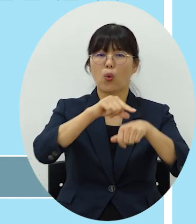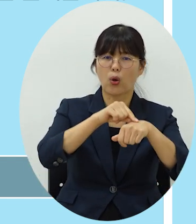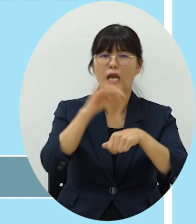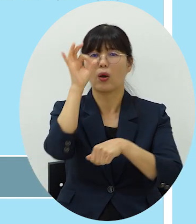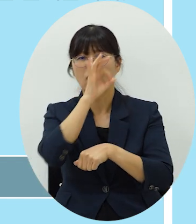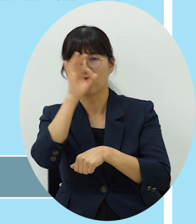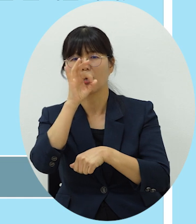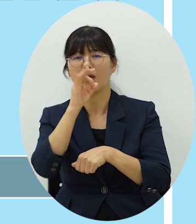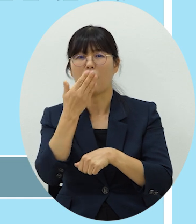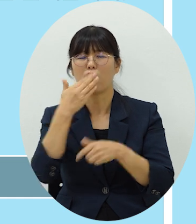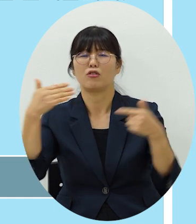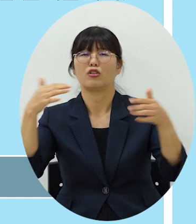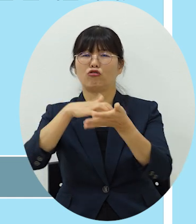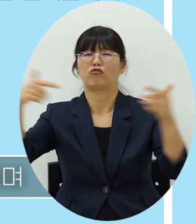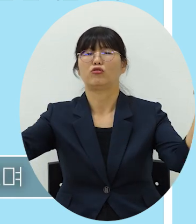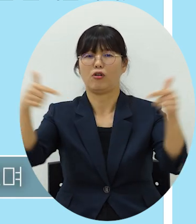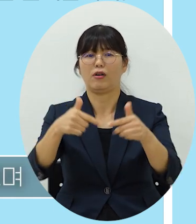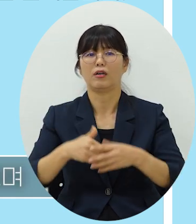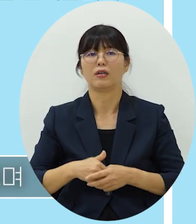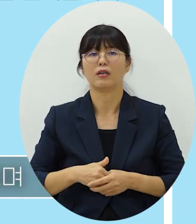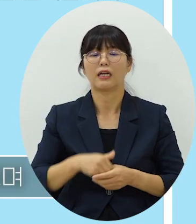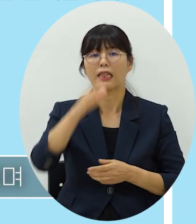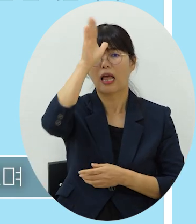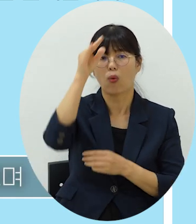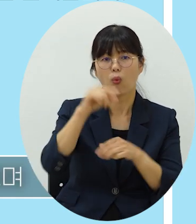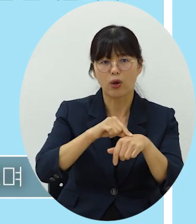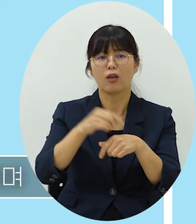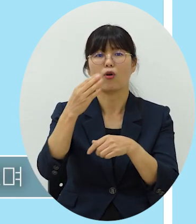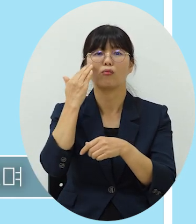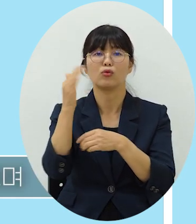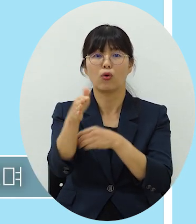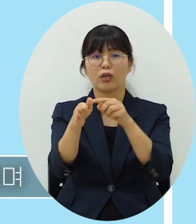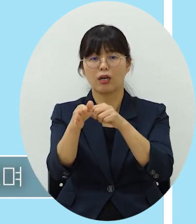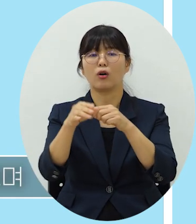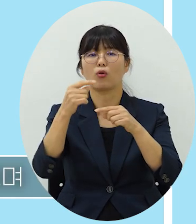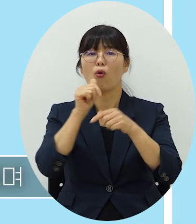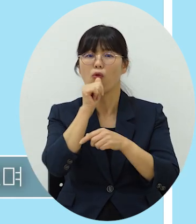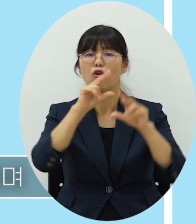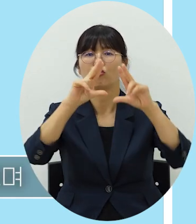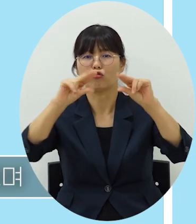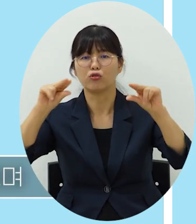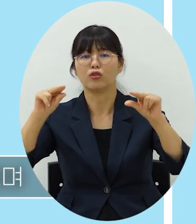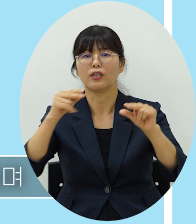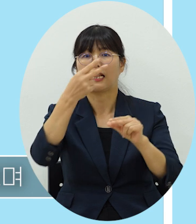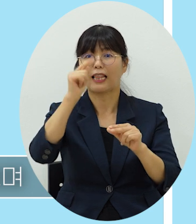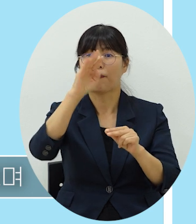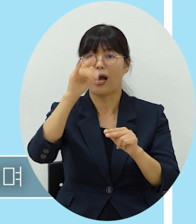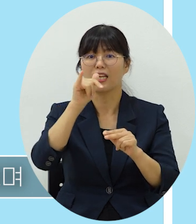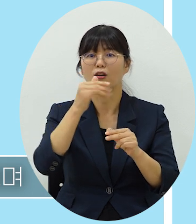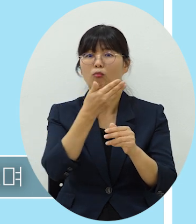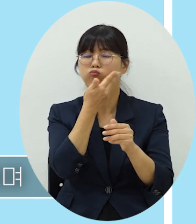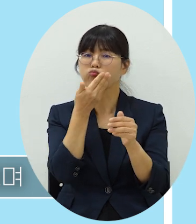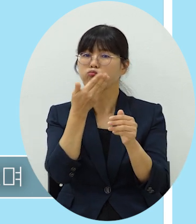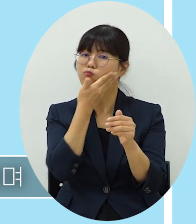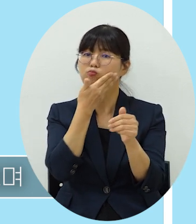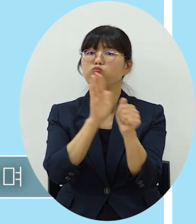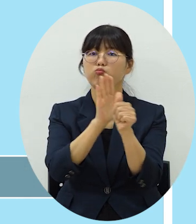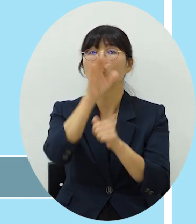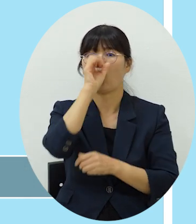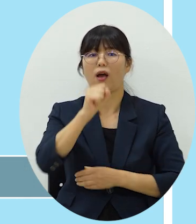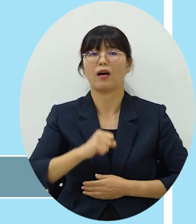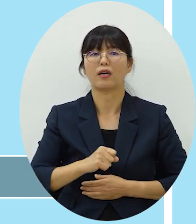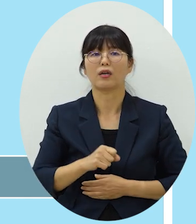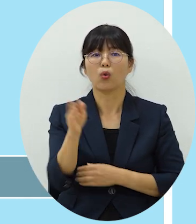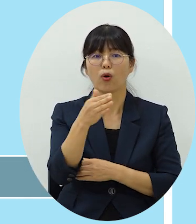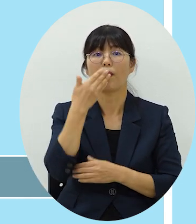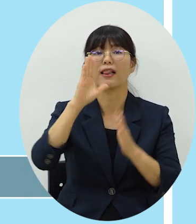소고기나 돼지고기를 먹는 횟수를 줄이고 닭고기, 등푸른 생선, 콩, 두부 등으로 단백질을 보충하는 것이 좋으며